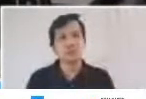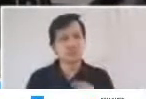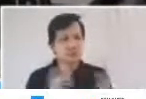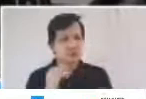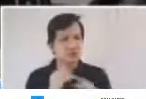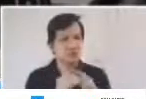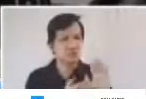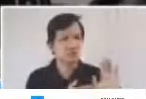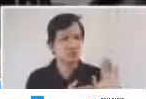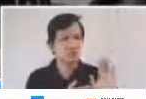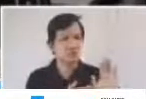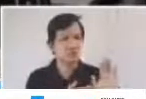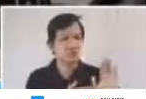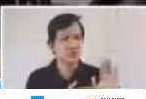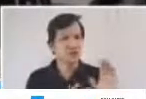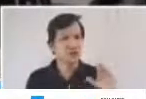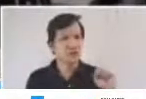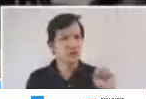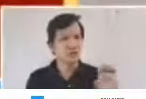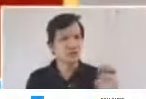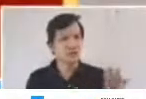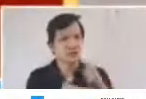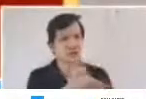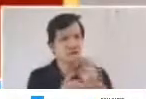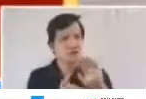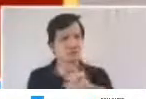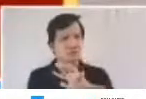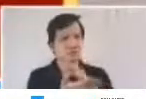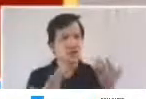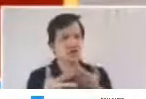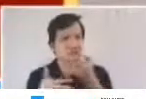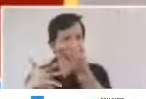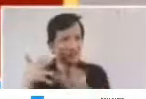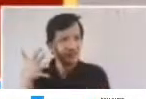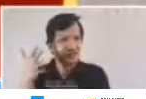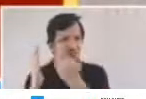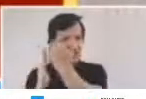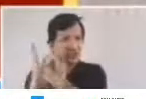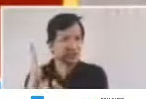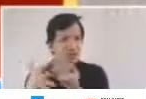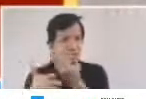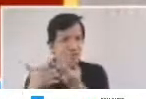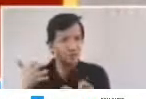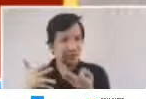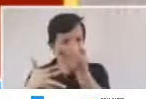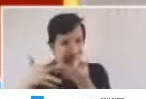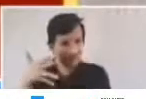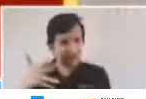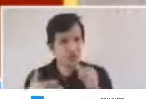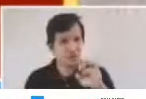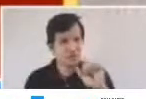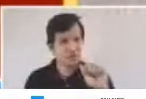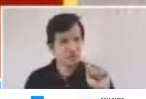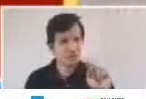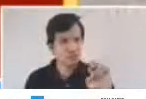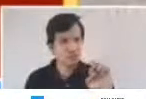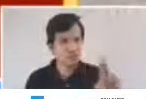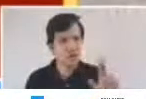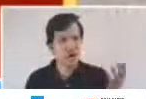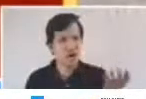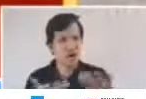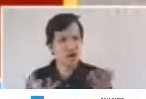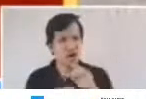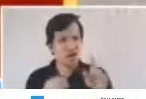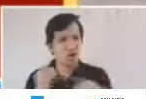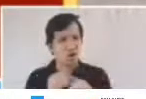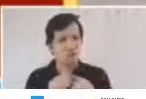pages. Dito po, nakalaman po dito sa Beat COVID-19 Situation Report natin ang lahat-lahat po ng updates natin